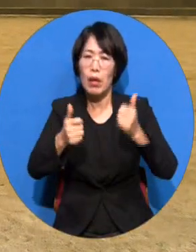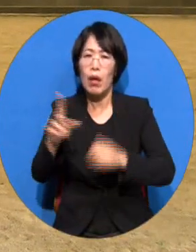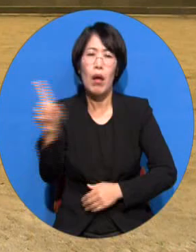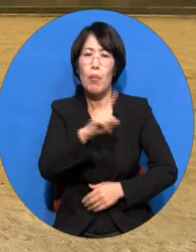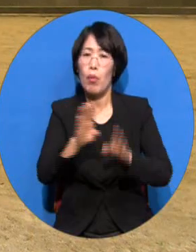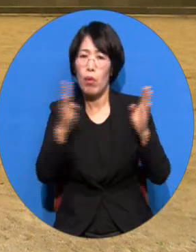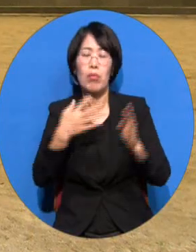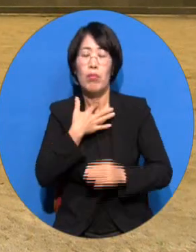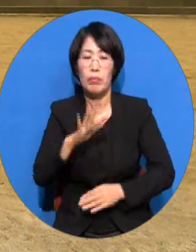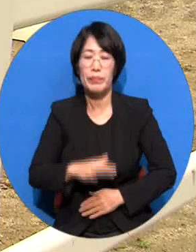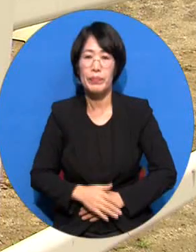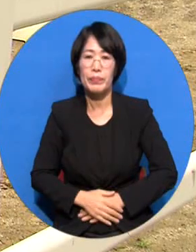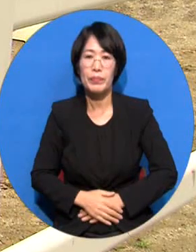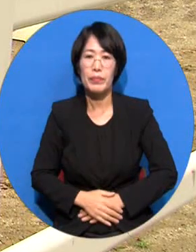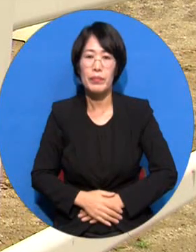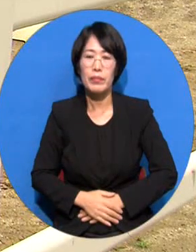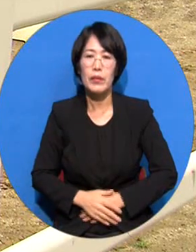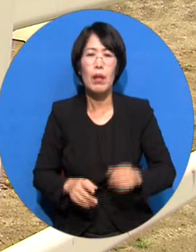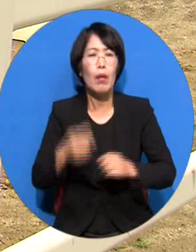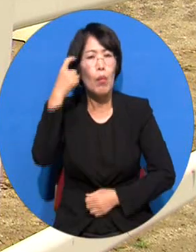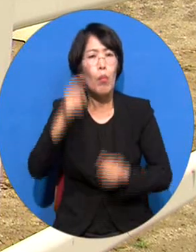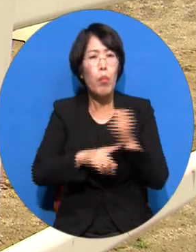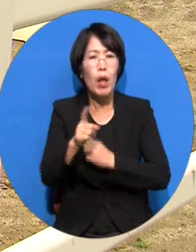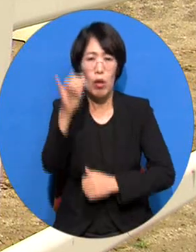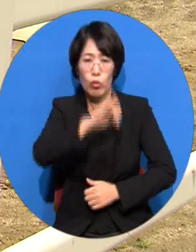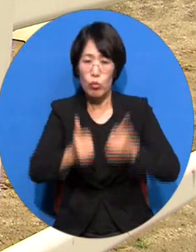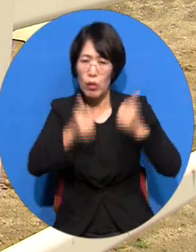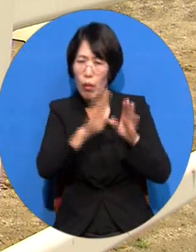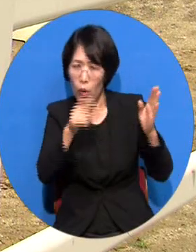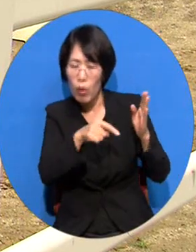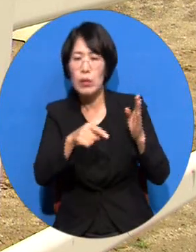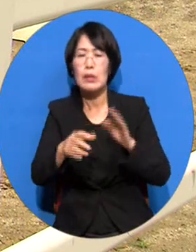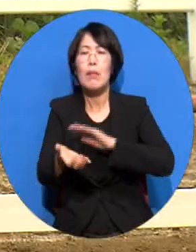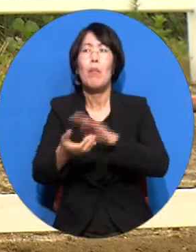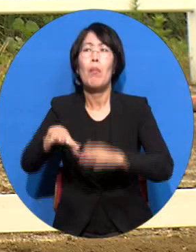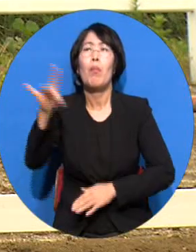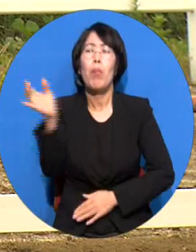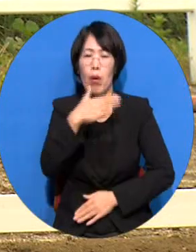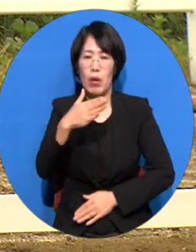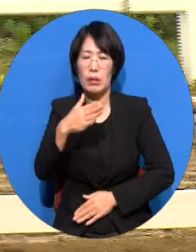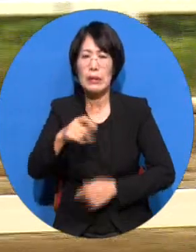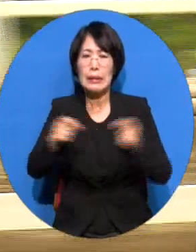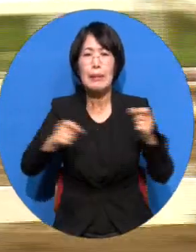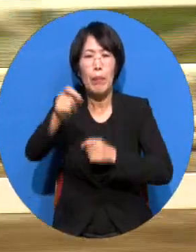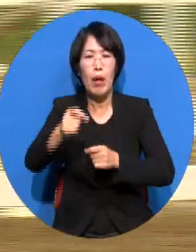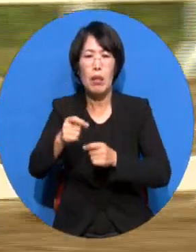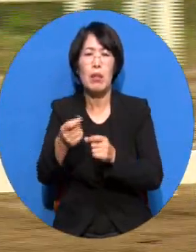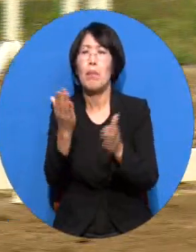한 차례도 열리지 못했습니다. 전국 대회를 치르기에는 애초부터 승마장 규격이 부적합했기